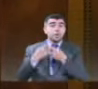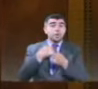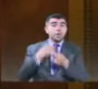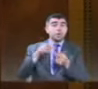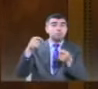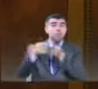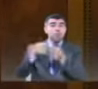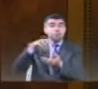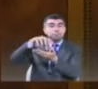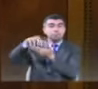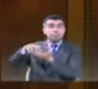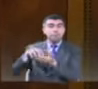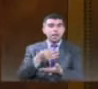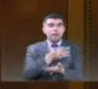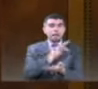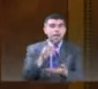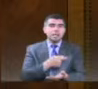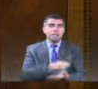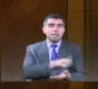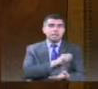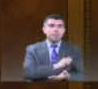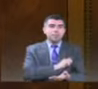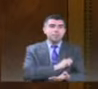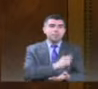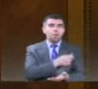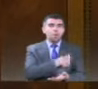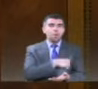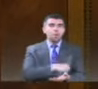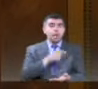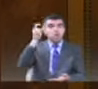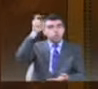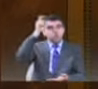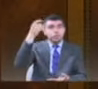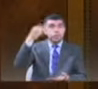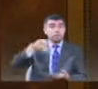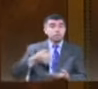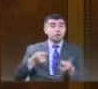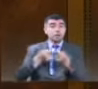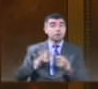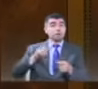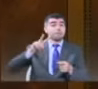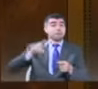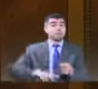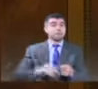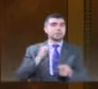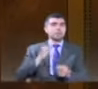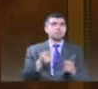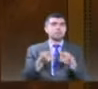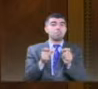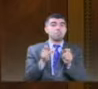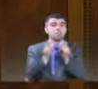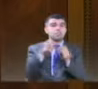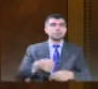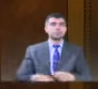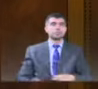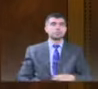الدول كفرنسا، كإسبانيا، كالبرتغال، كتونس، يجب أن تعطى لها أهمية قصوى.